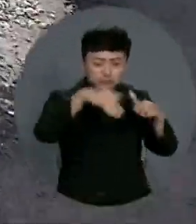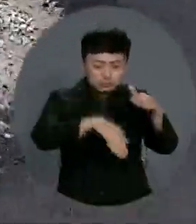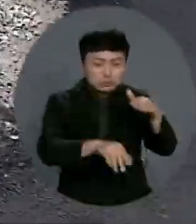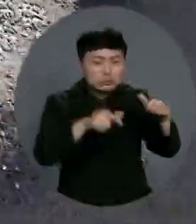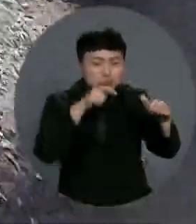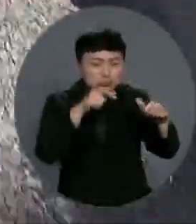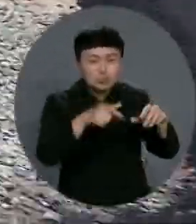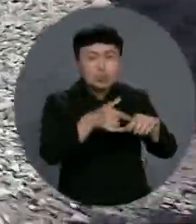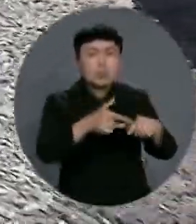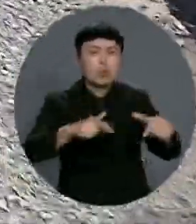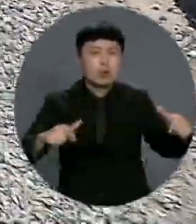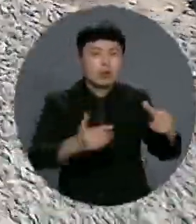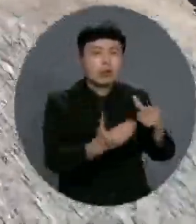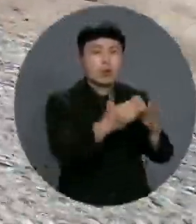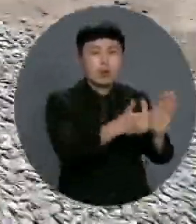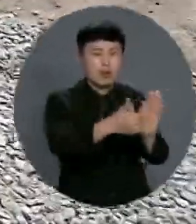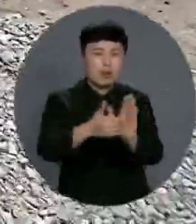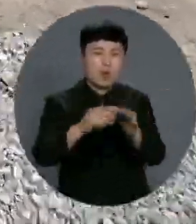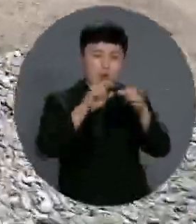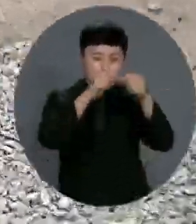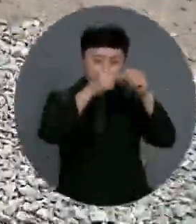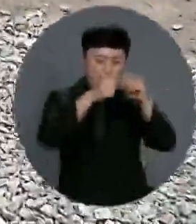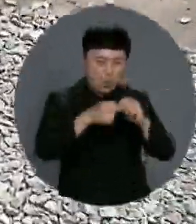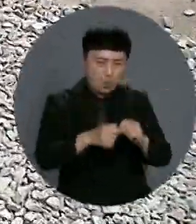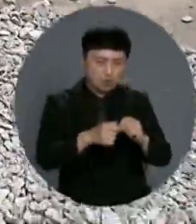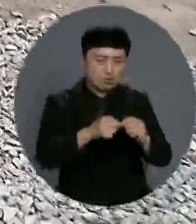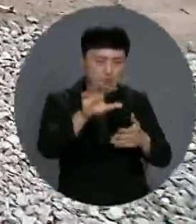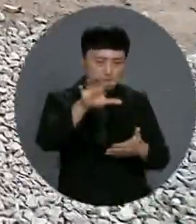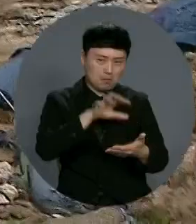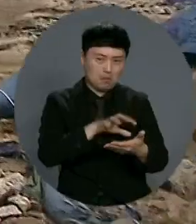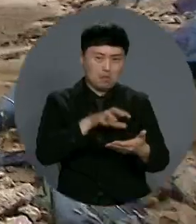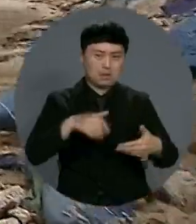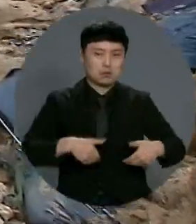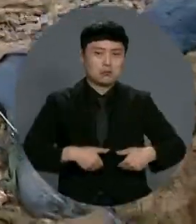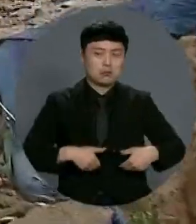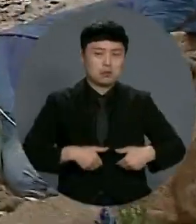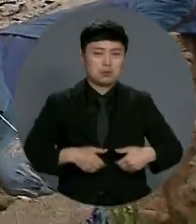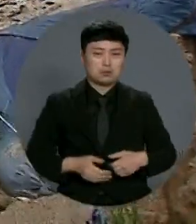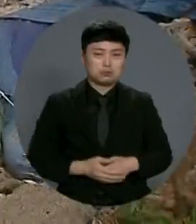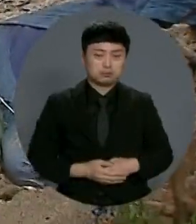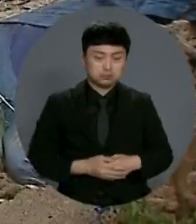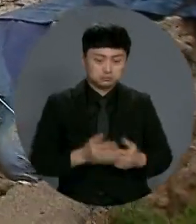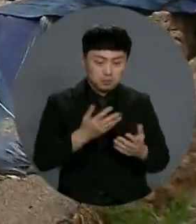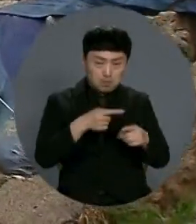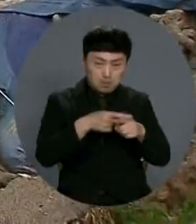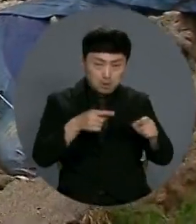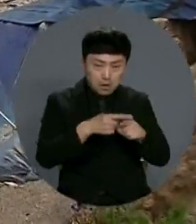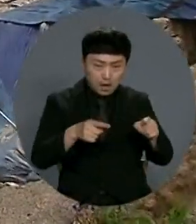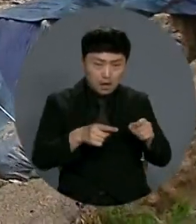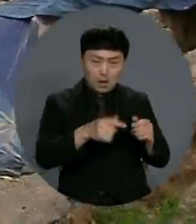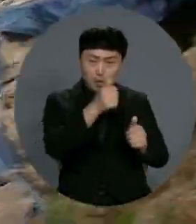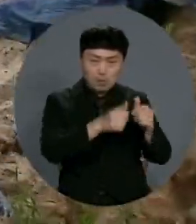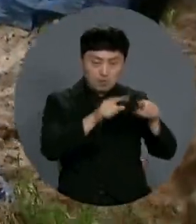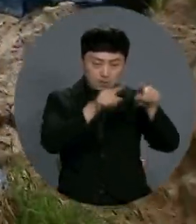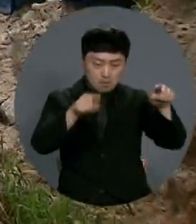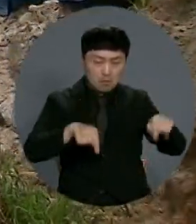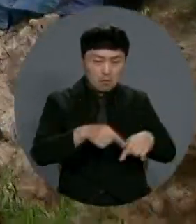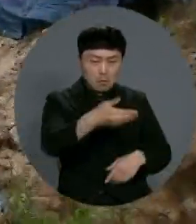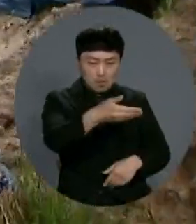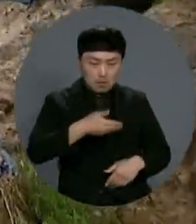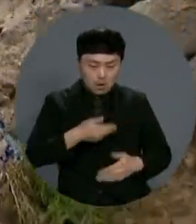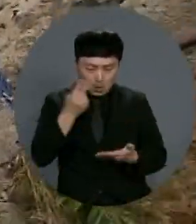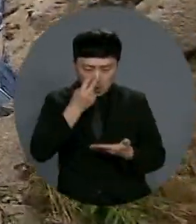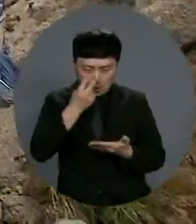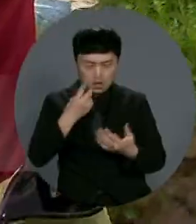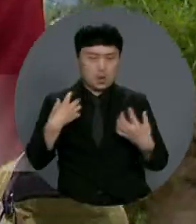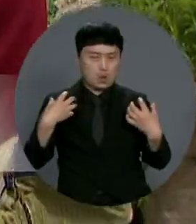등 재해저감 관련 대책들이 사실에 부합하게 담겨야 합니다 하지만 평가서를 제출한 업체나 평가서를 받아